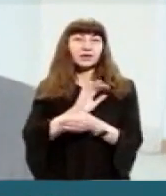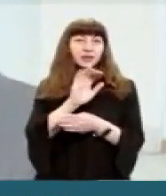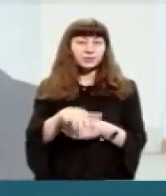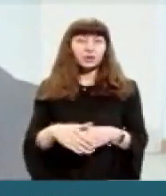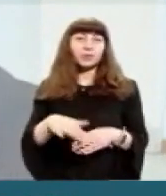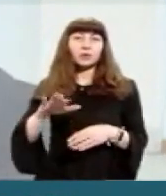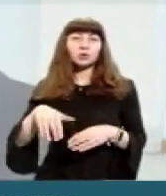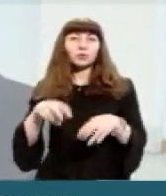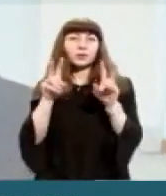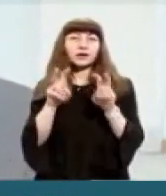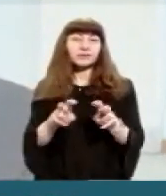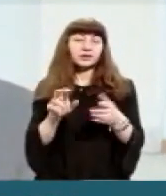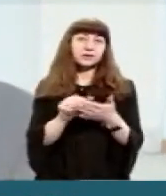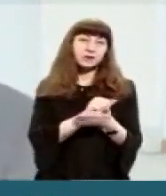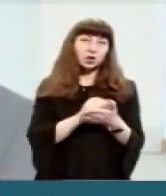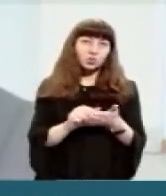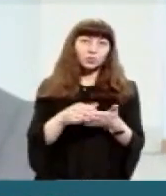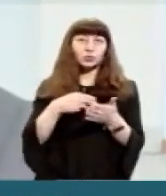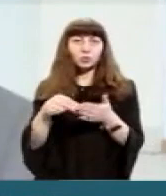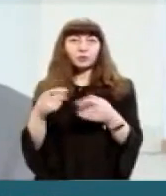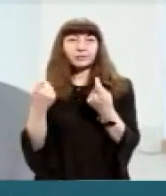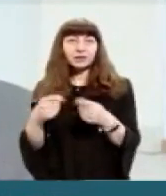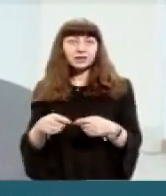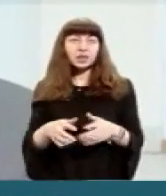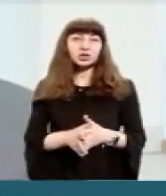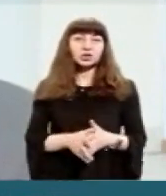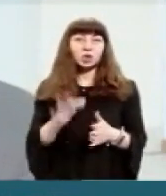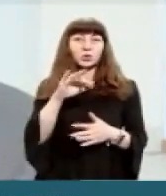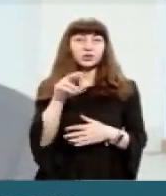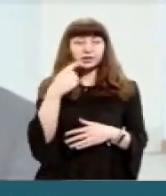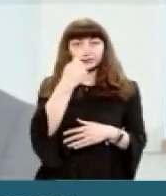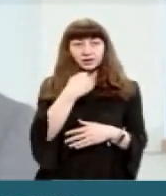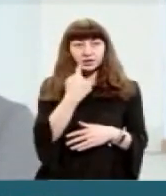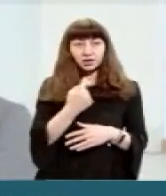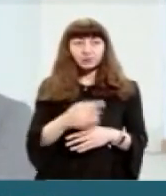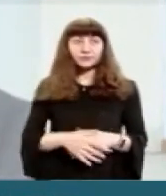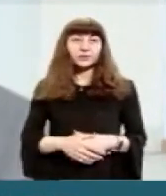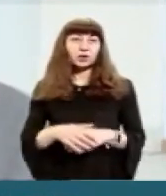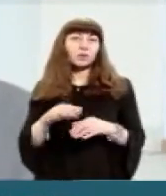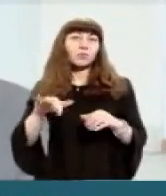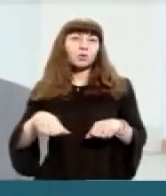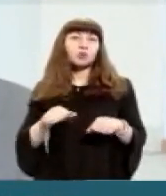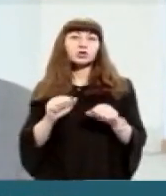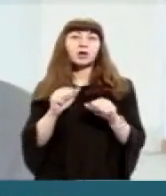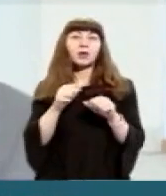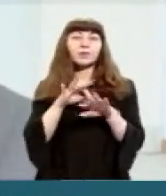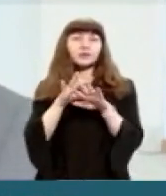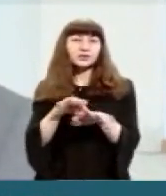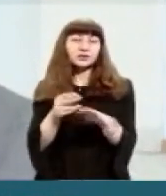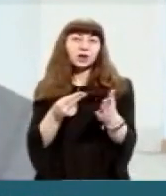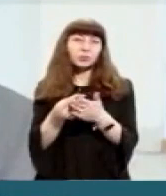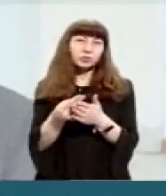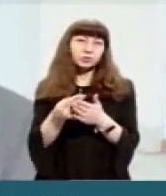QR-код арқылы төлем жасауға болады. Құны 200 мың теңге. Мемлекеттік номер үшін құны 9660 теңге. 90 минуттың